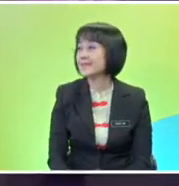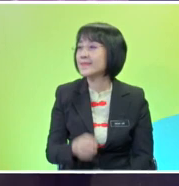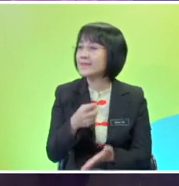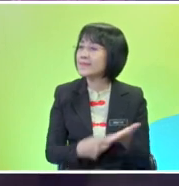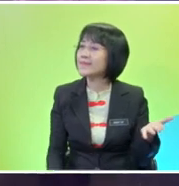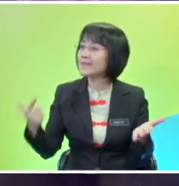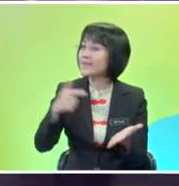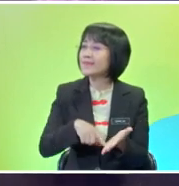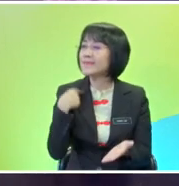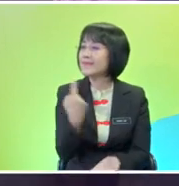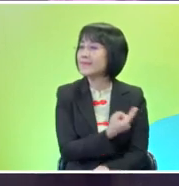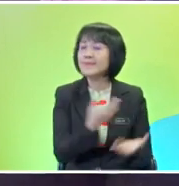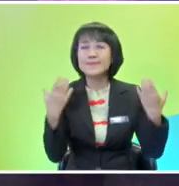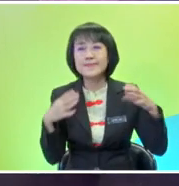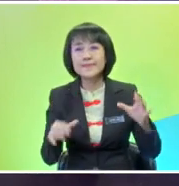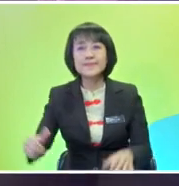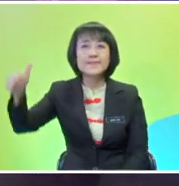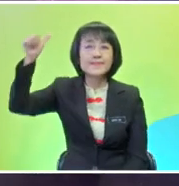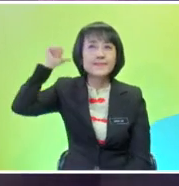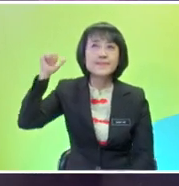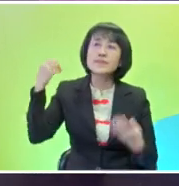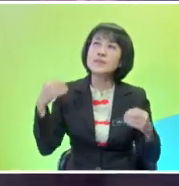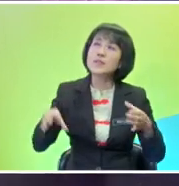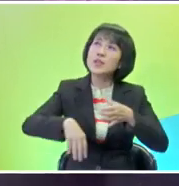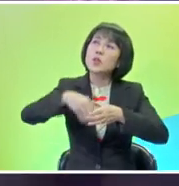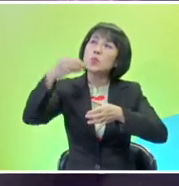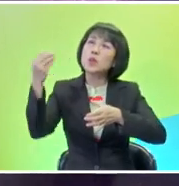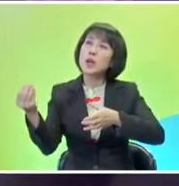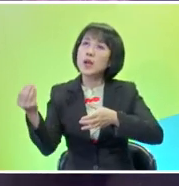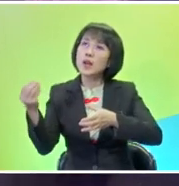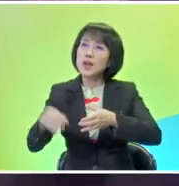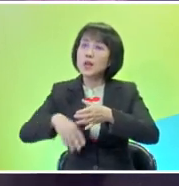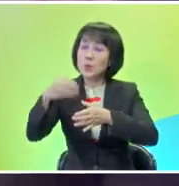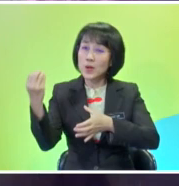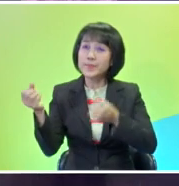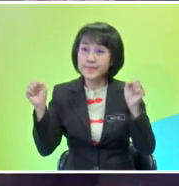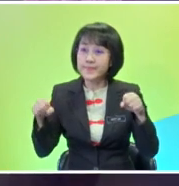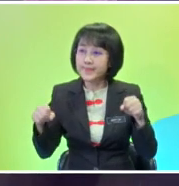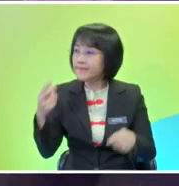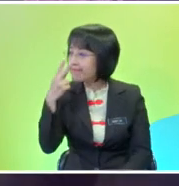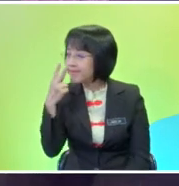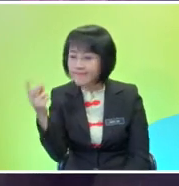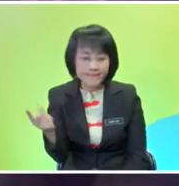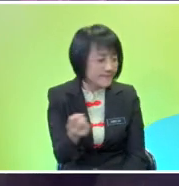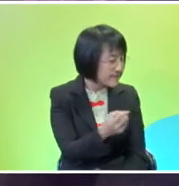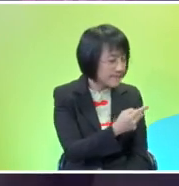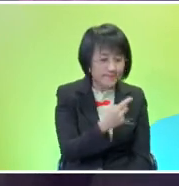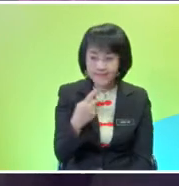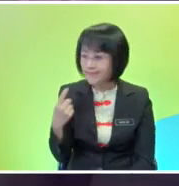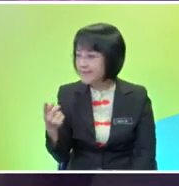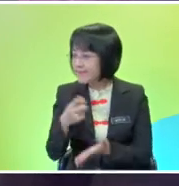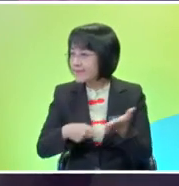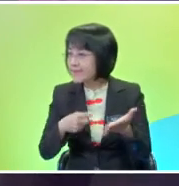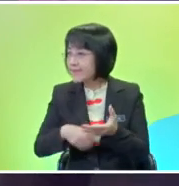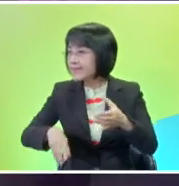kita nak Cuba belakang sudah kalau luar Cikgu boleh Cuba tengok mana keada yang di luar di